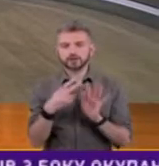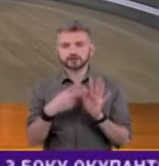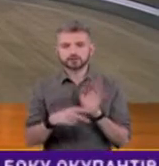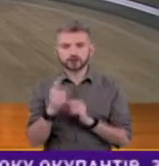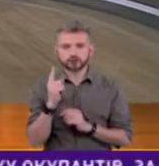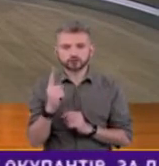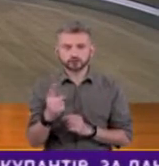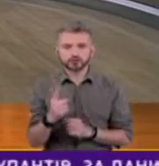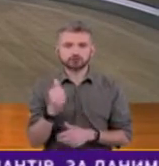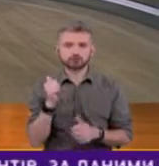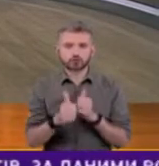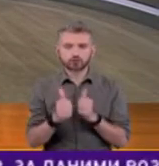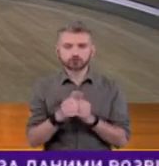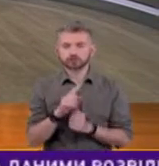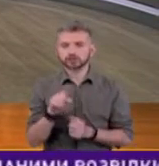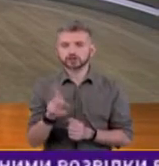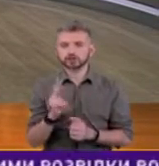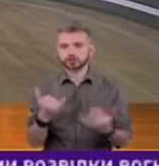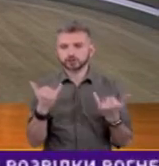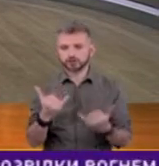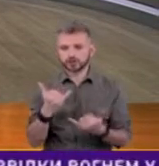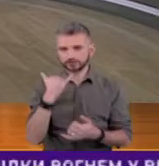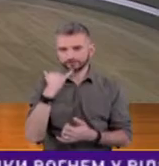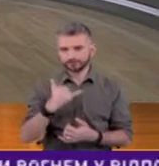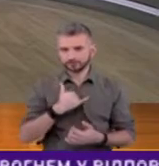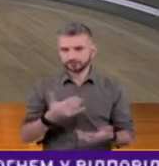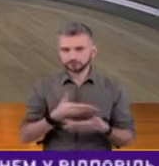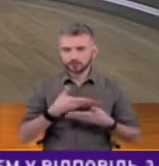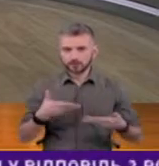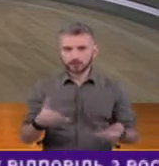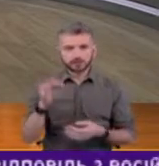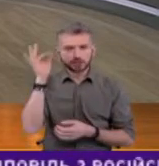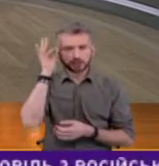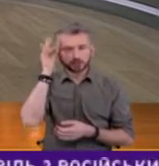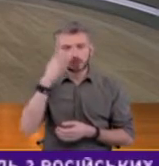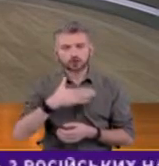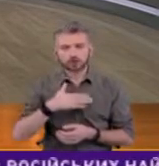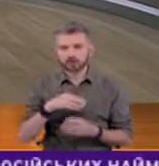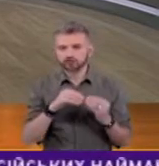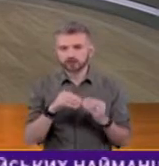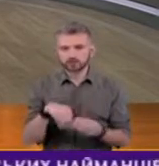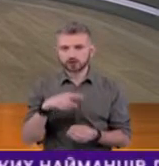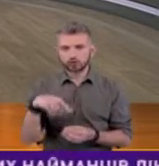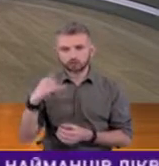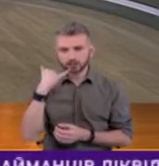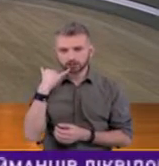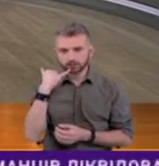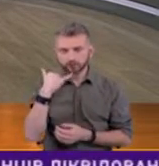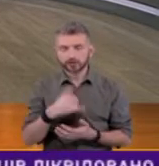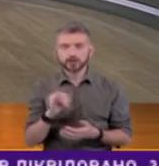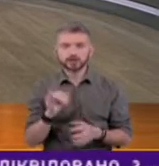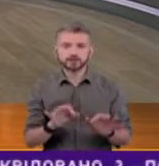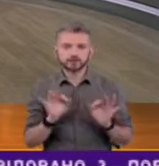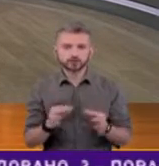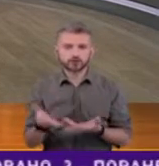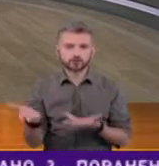(223) 0981. Традиційно кожному з тих, хто прямо зараз долучився до нашої прямоефірної дискусії, нагадаю, наш незмінний номер телефону прямого ефіру і,